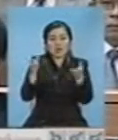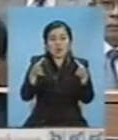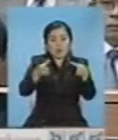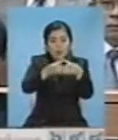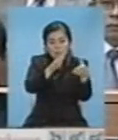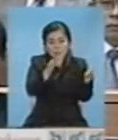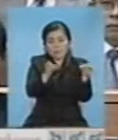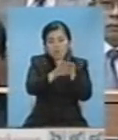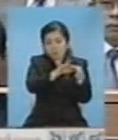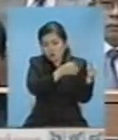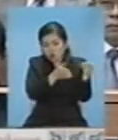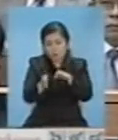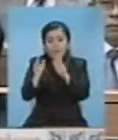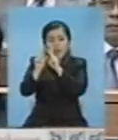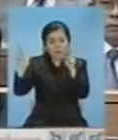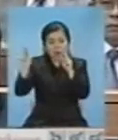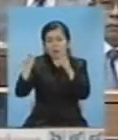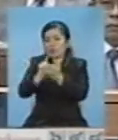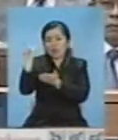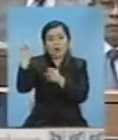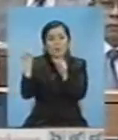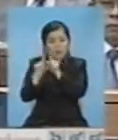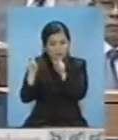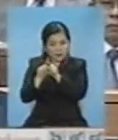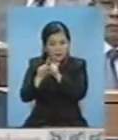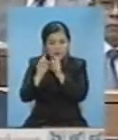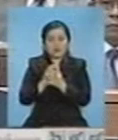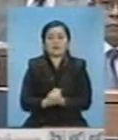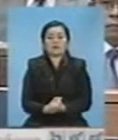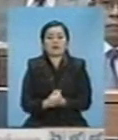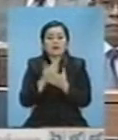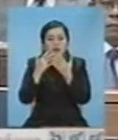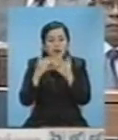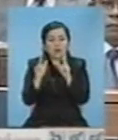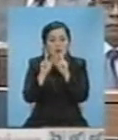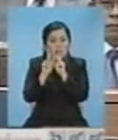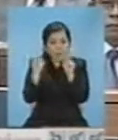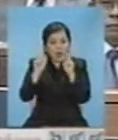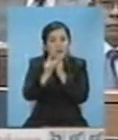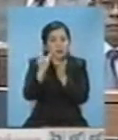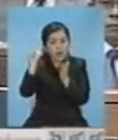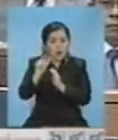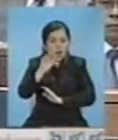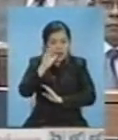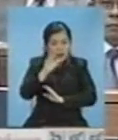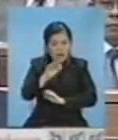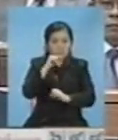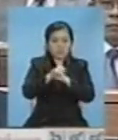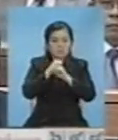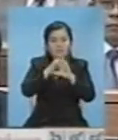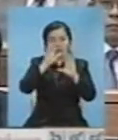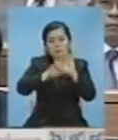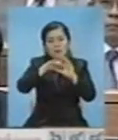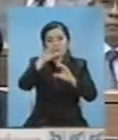และพิสูจน์ไม่ได้ว่าไม่มีส่วนเกี่ยวข้องนอกจากยุบพรรคกรรมการบริหารพรรคต้องห้ามดำรงตำแหน่งทางการเมื